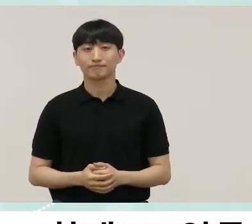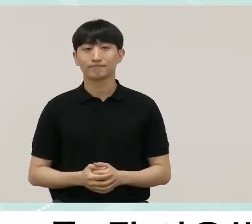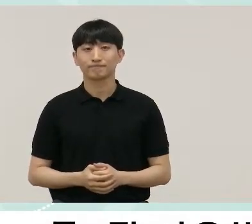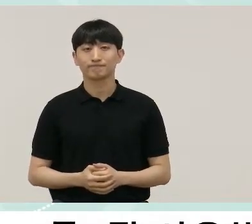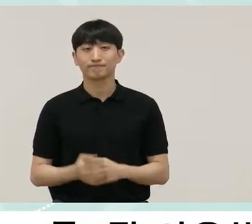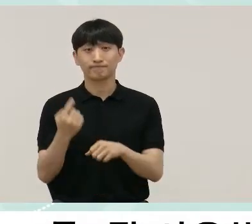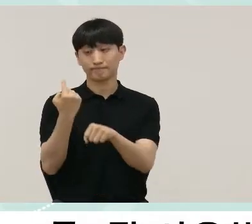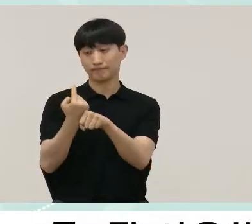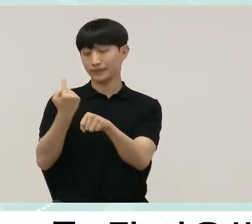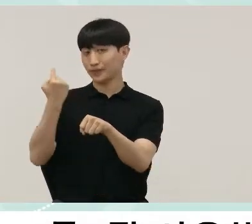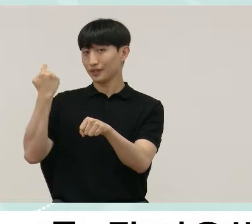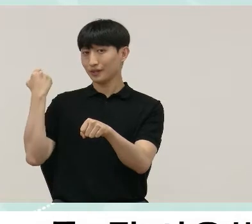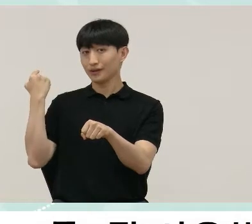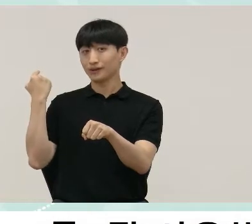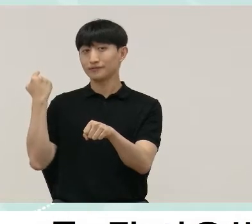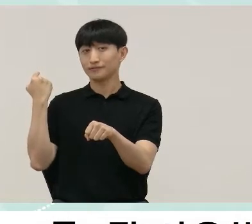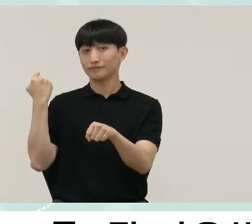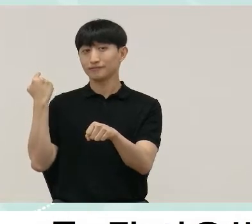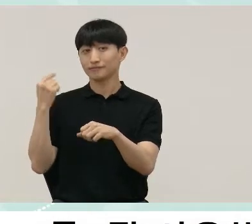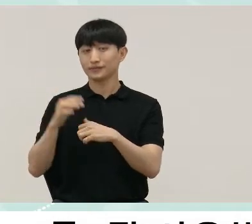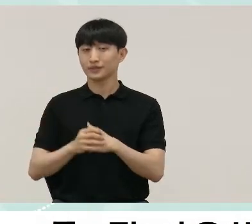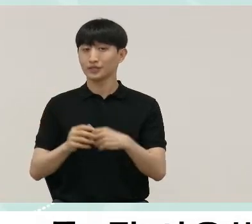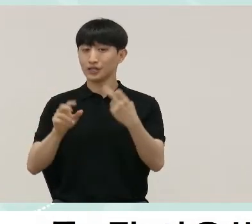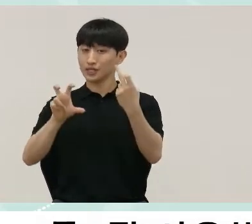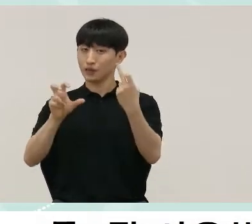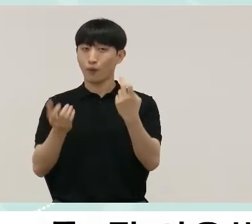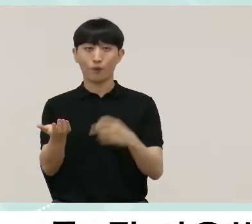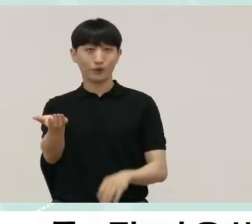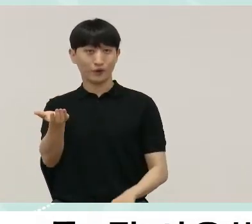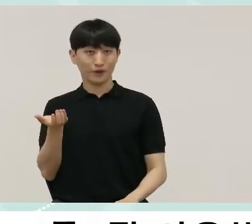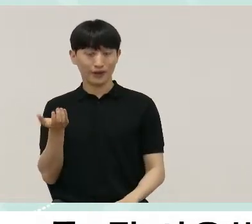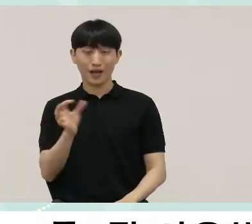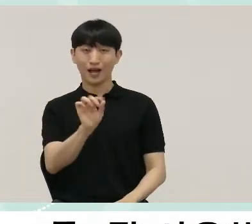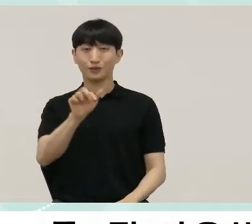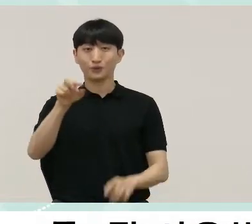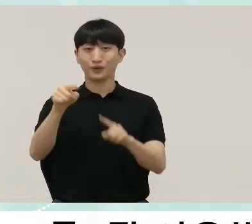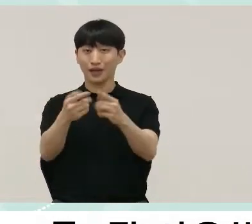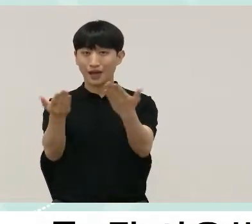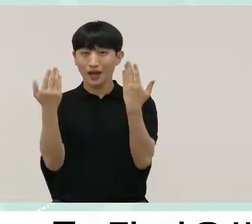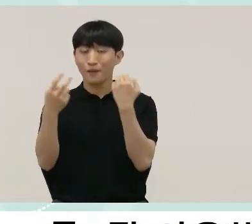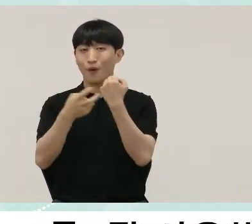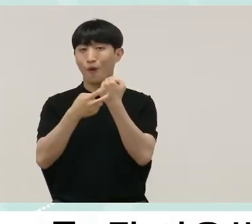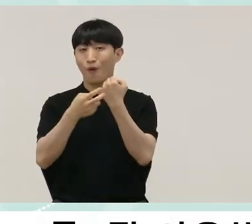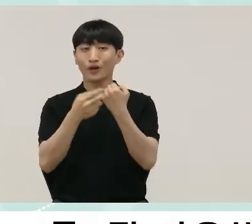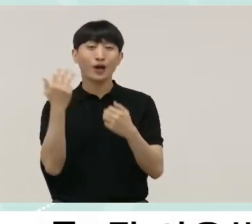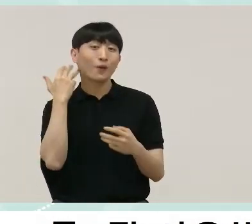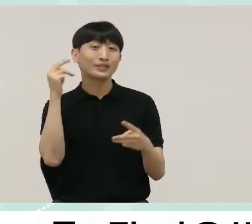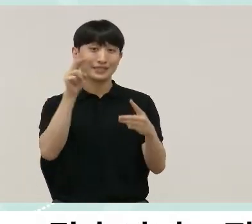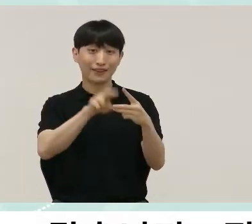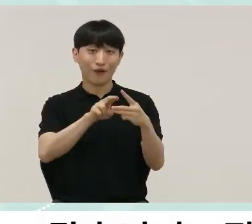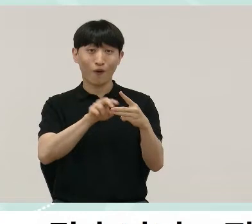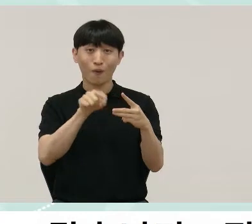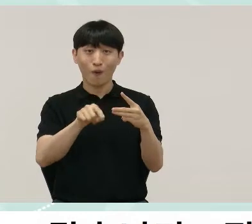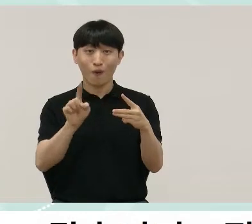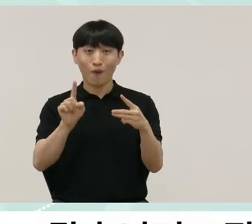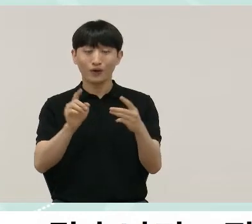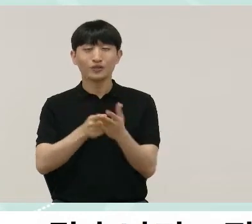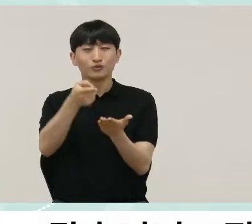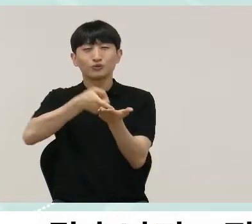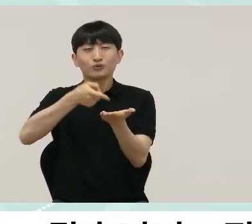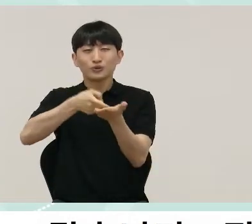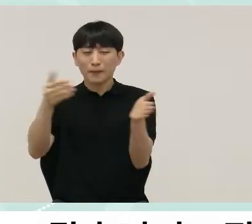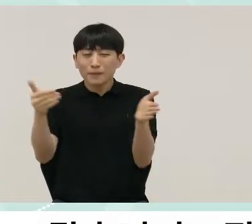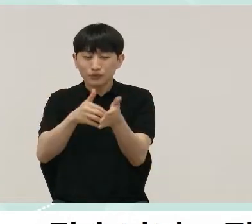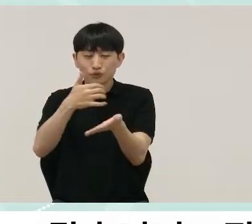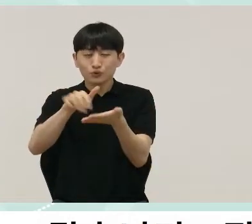작년 성탄 직전에 저희 아주대병원 난청센터에서 인공화호 500례 행사를